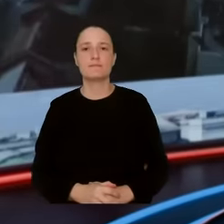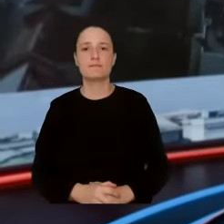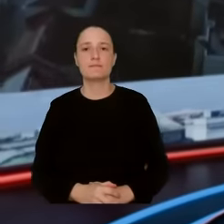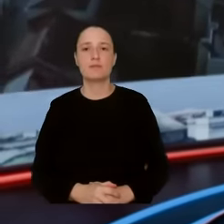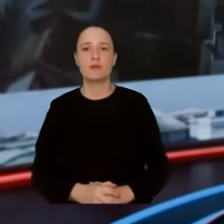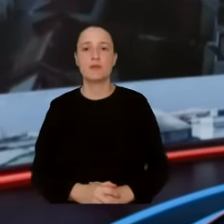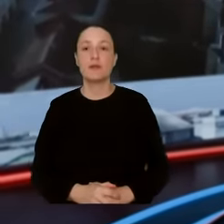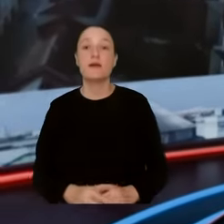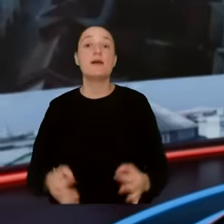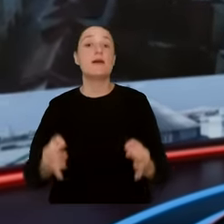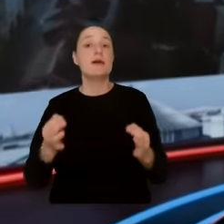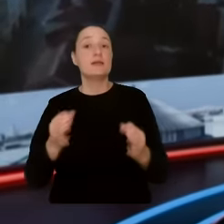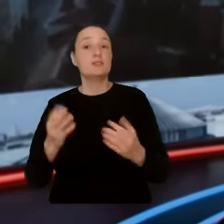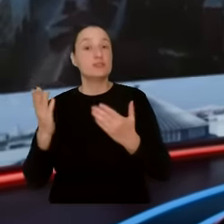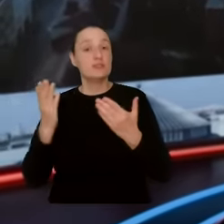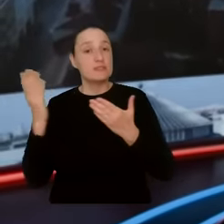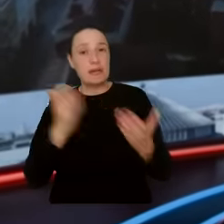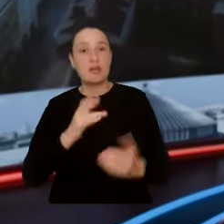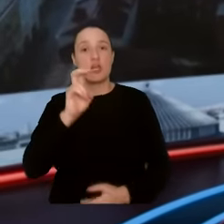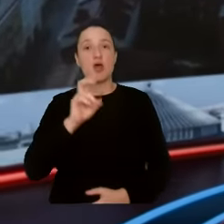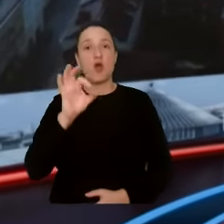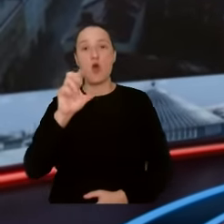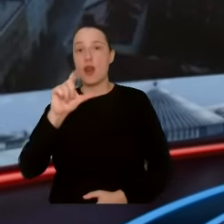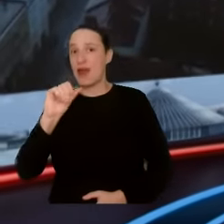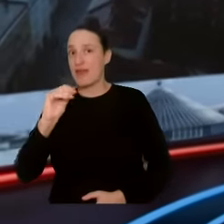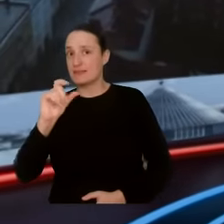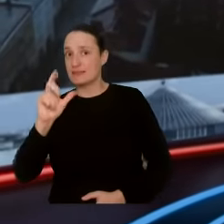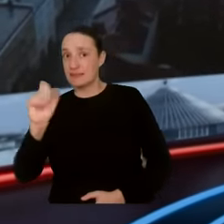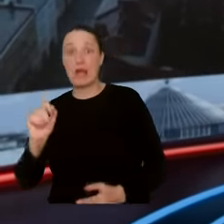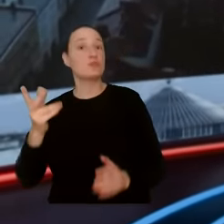Na dzisiaj zaprasza Danuta Cholecka. Ja tylko przypominam, że program rusza o